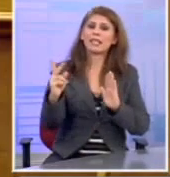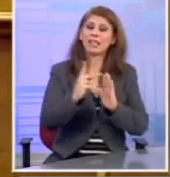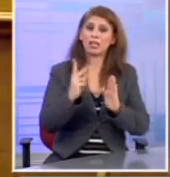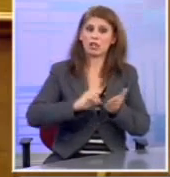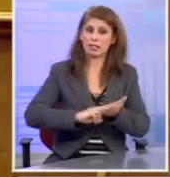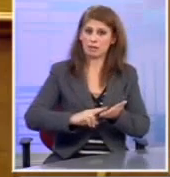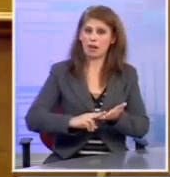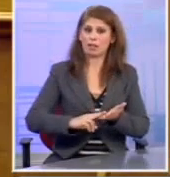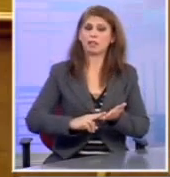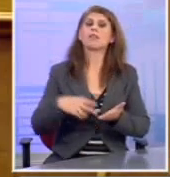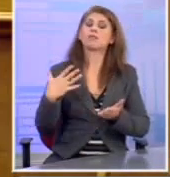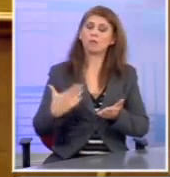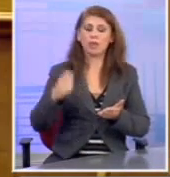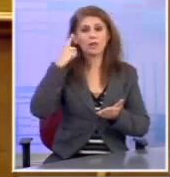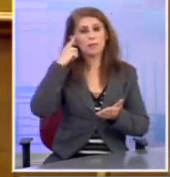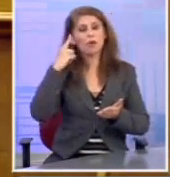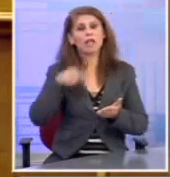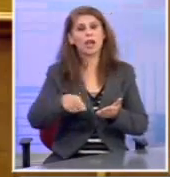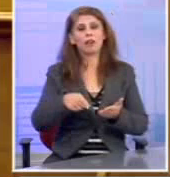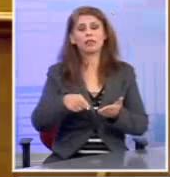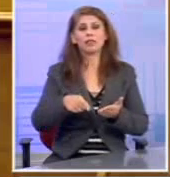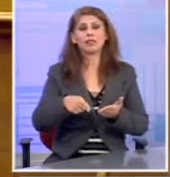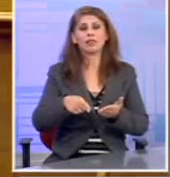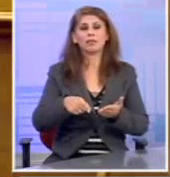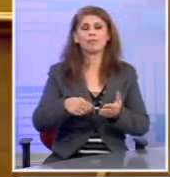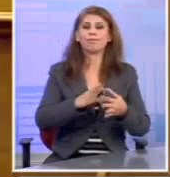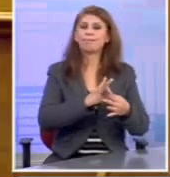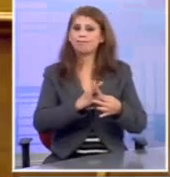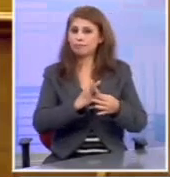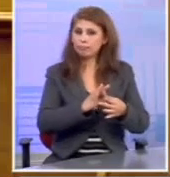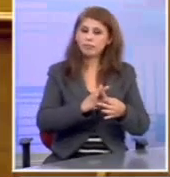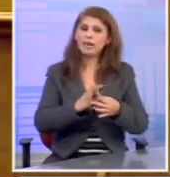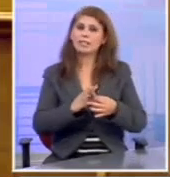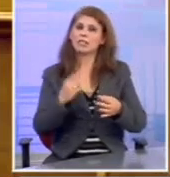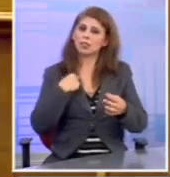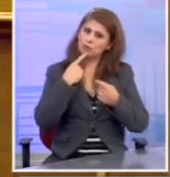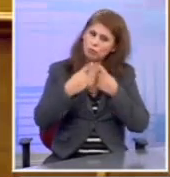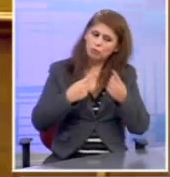ασφάλισης που λαμβάνει υπόψη αυτές τις αλληλεξαρτήσεις που ανέλησα πιο πριν.